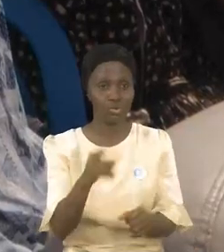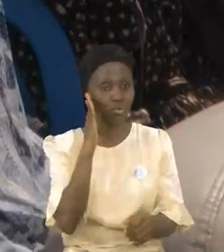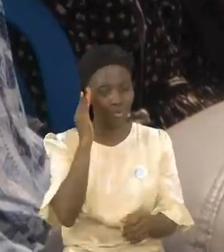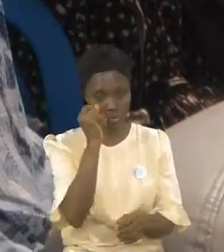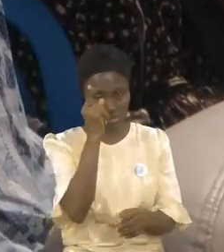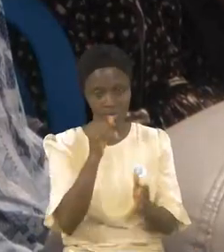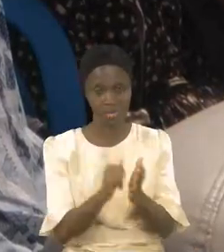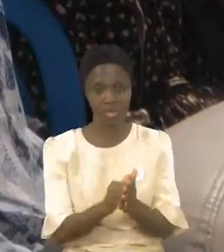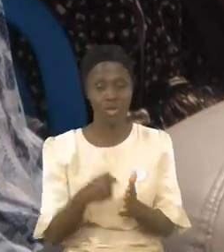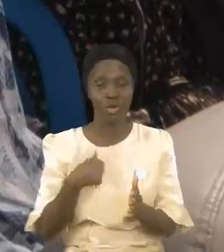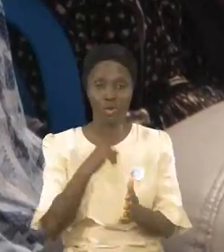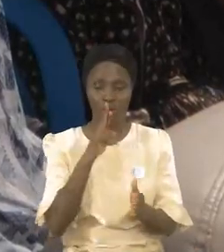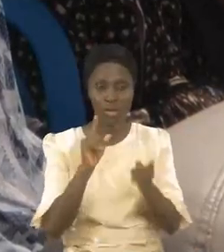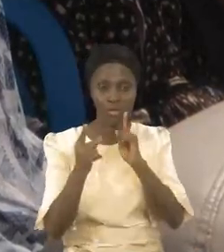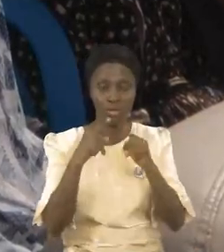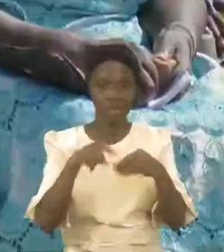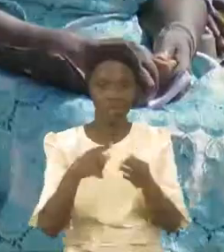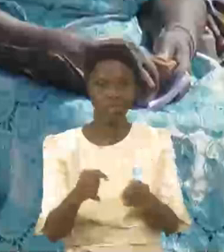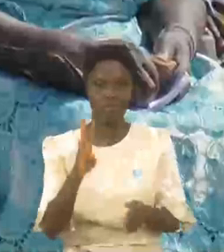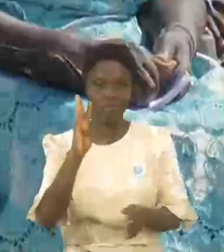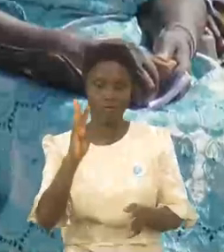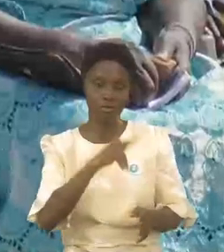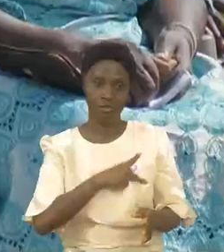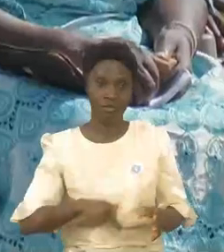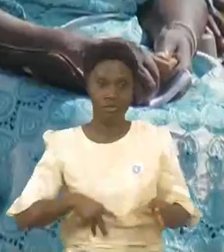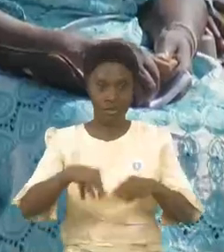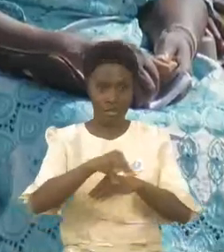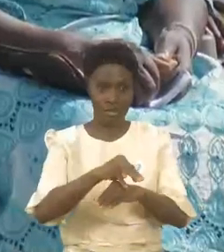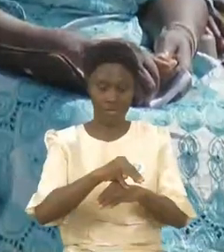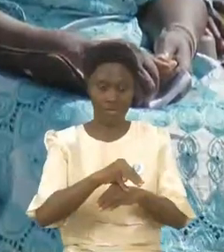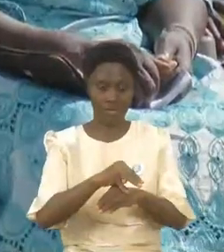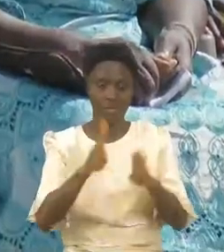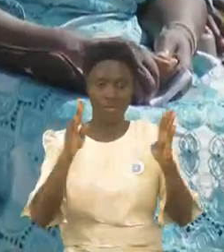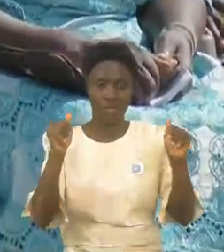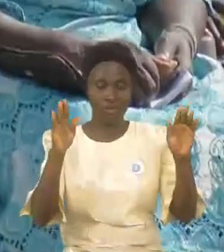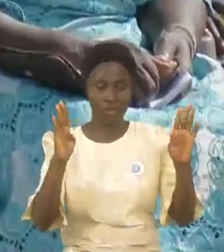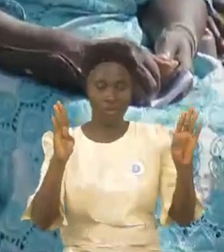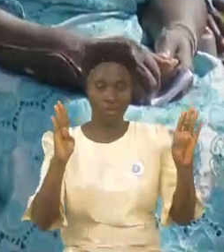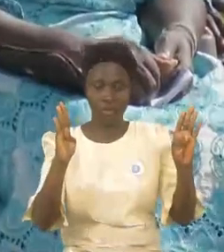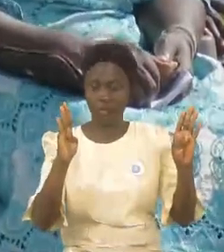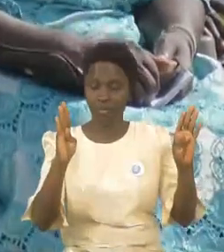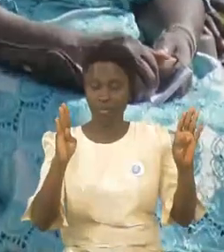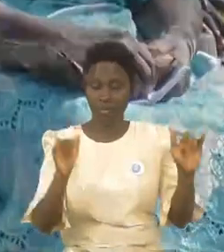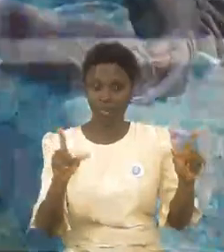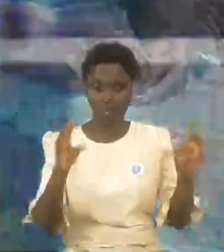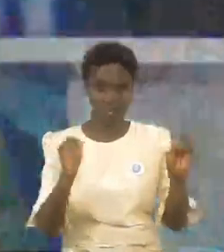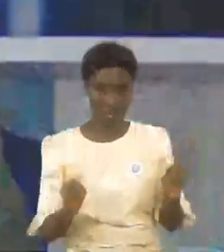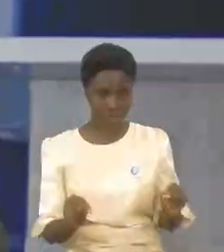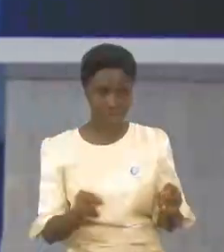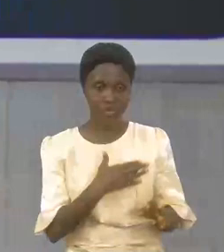Et comme un homme, et un cœur d'homme lui fut donné. Comme on continue, on parle de